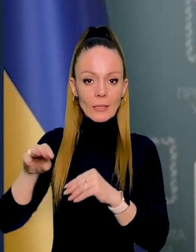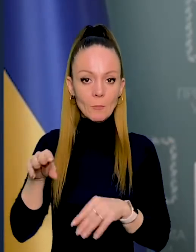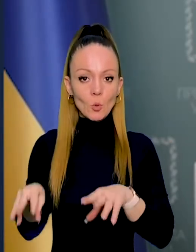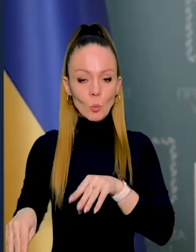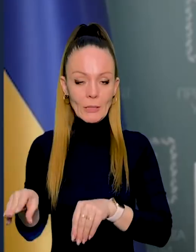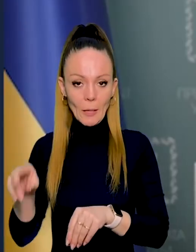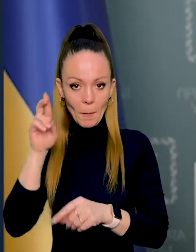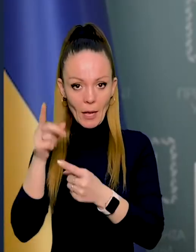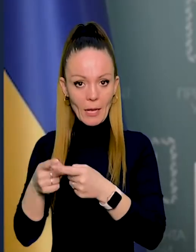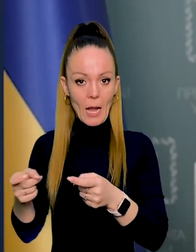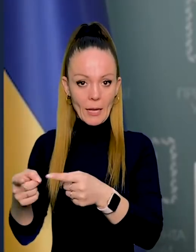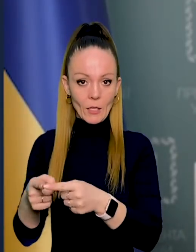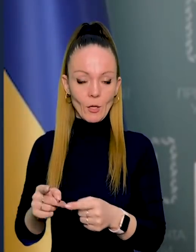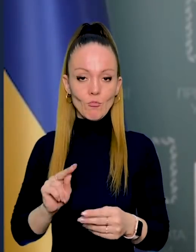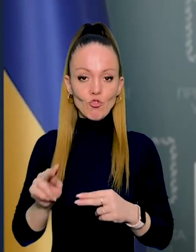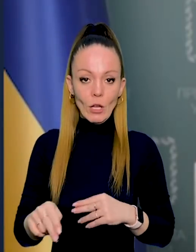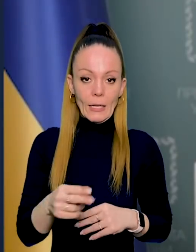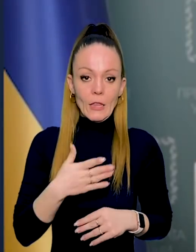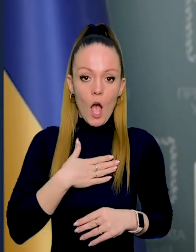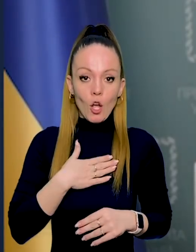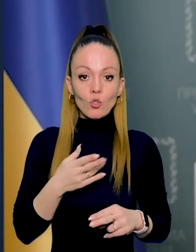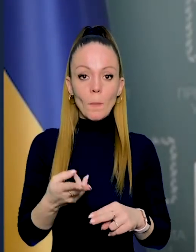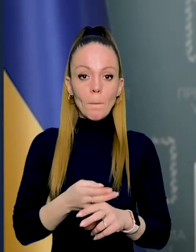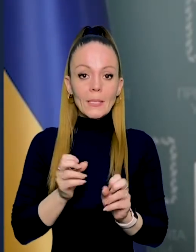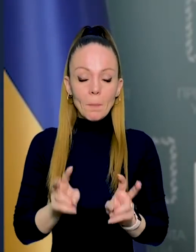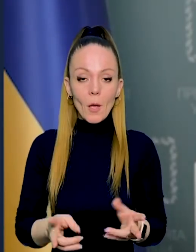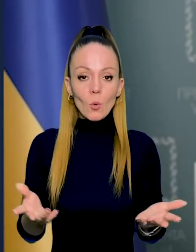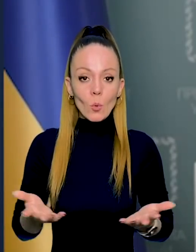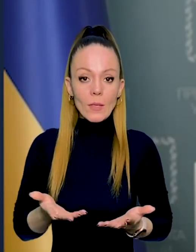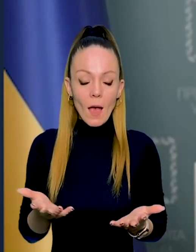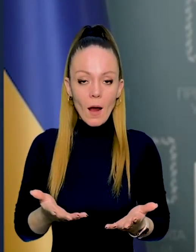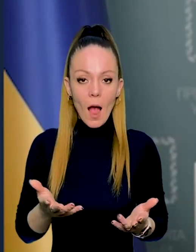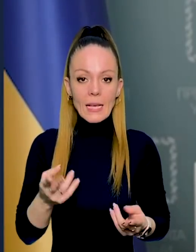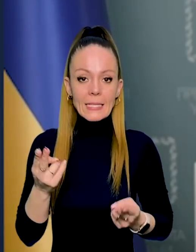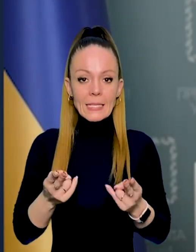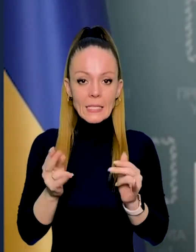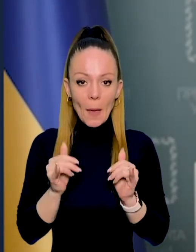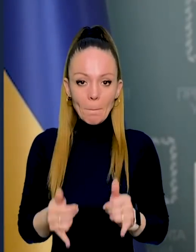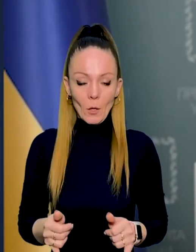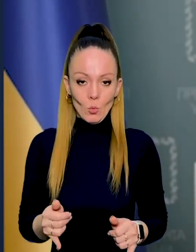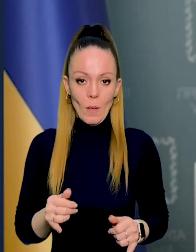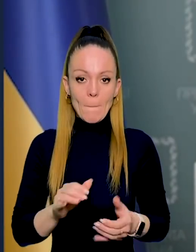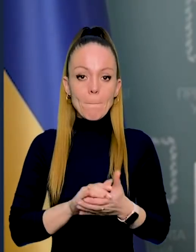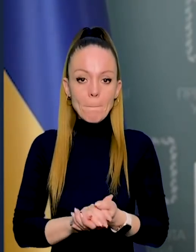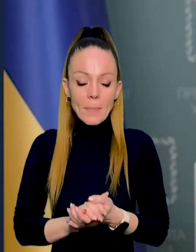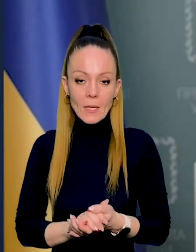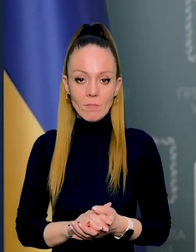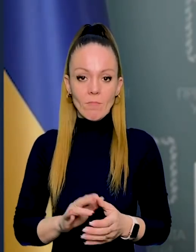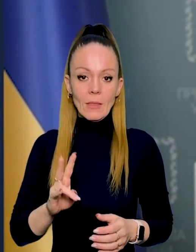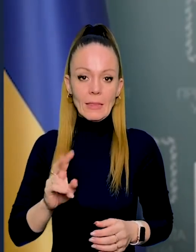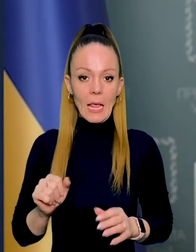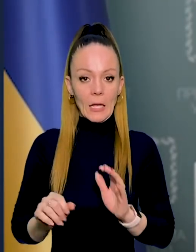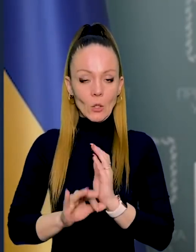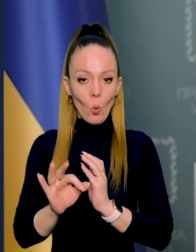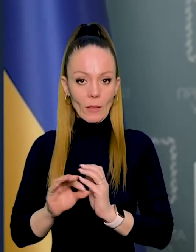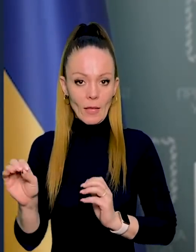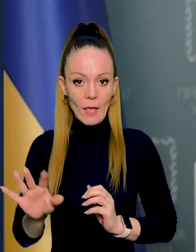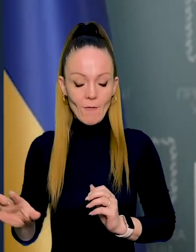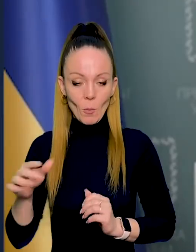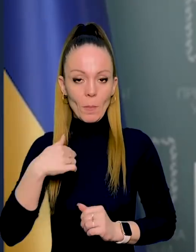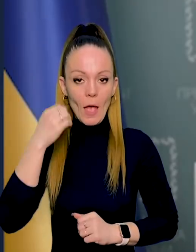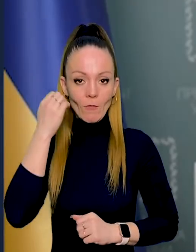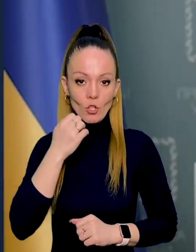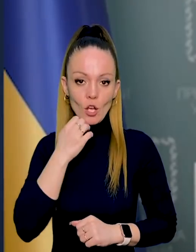сусіднім країнам. Через нашу безпеку, яка сцементує мир на сході Європи. Я вдячний